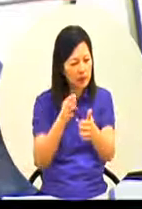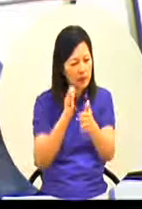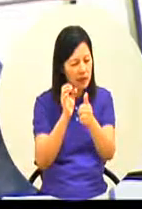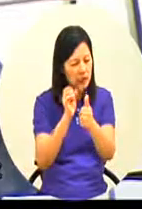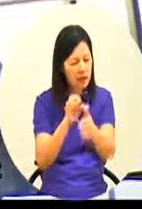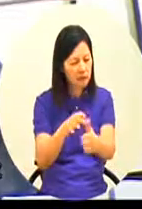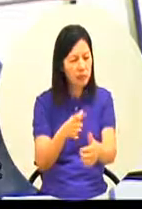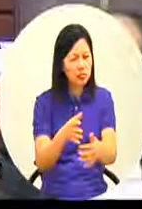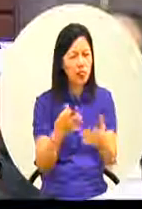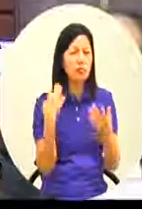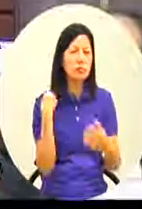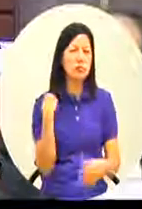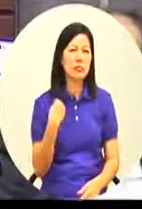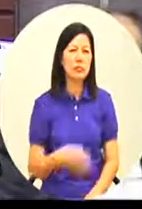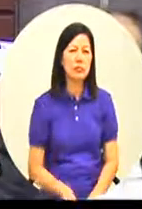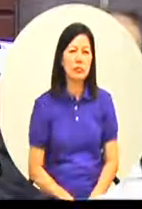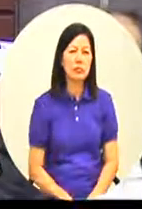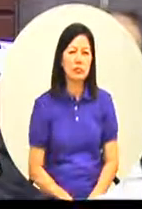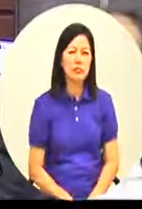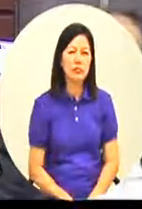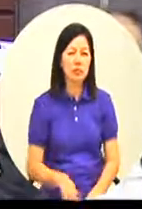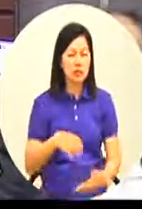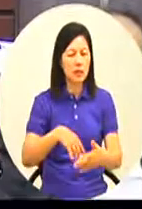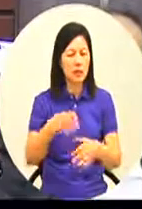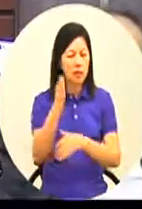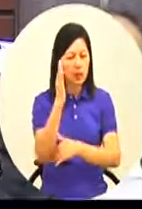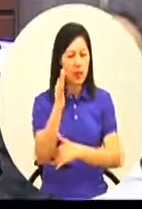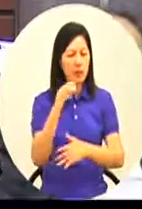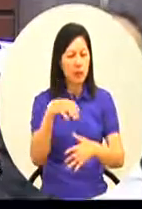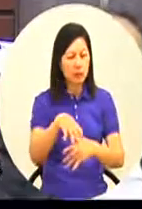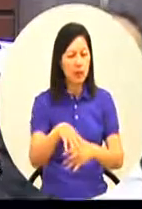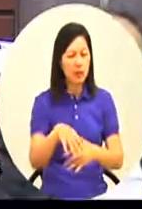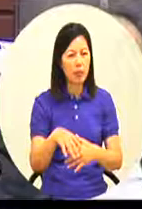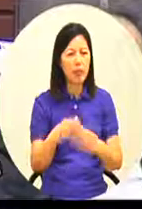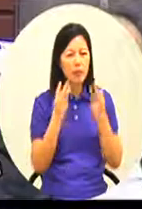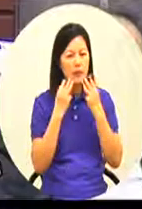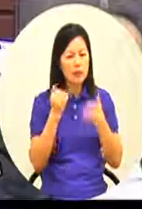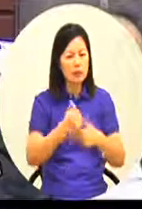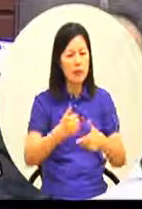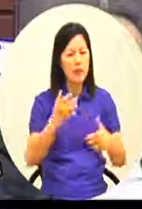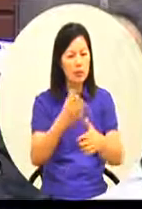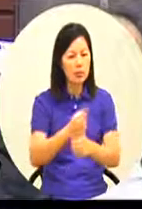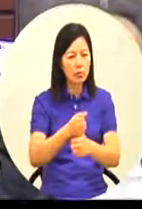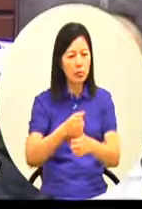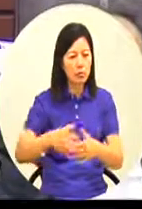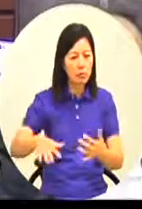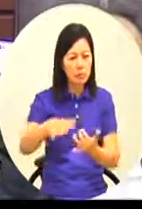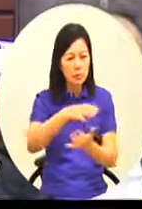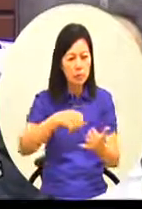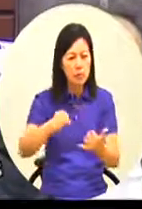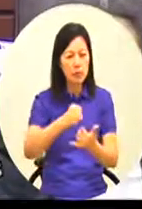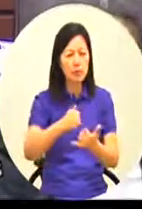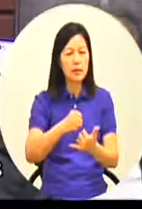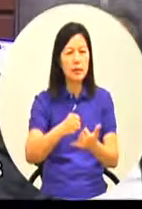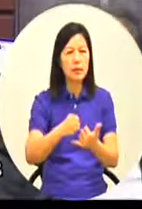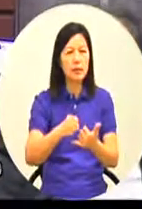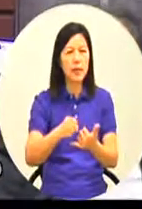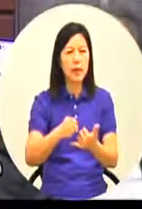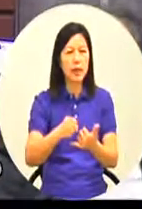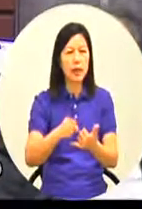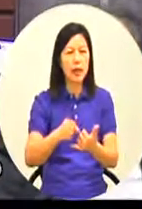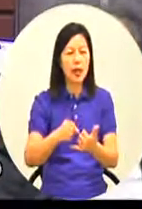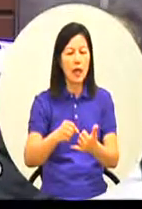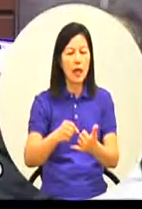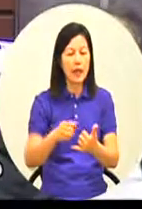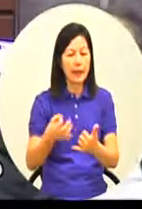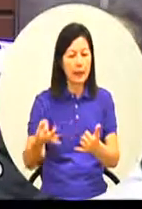是这个部分哦，那当然内政部营建署当然整个台湾哦有一个有一定的额